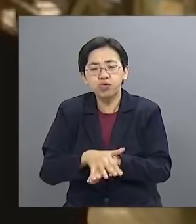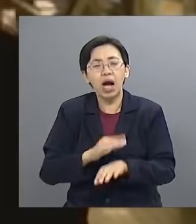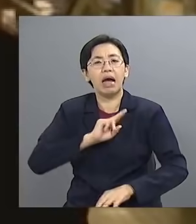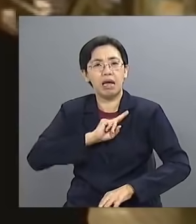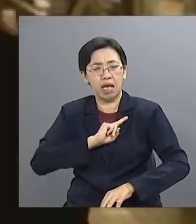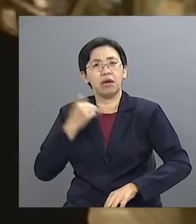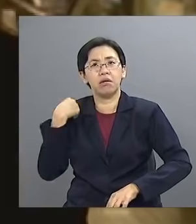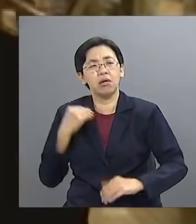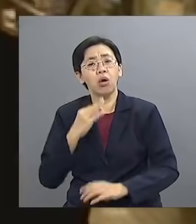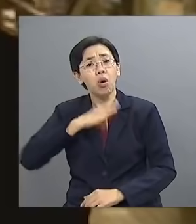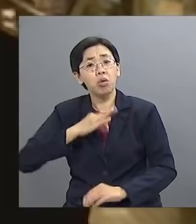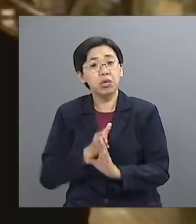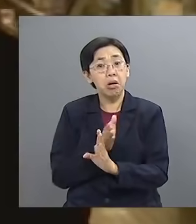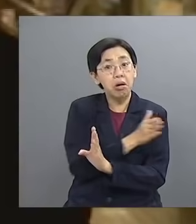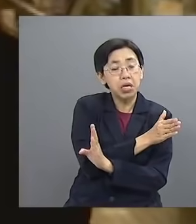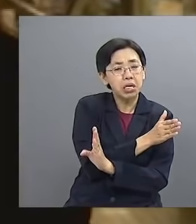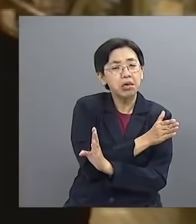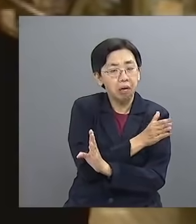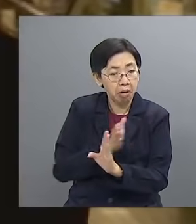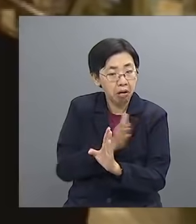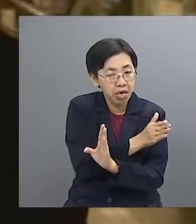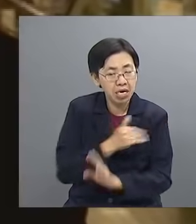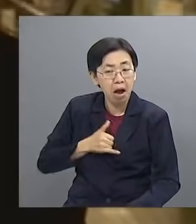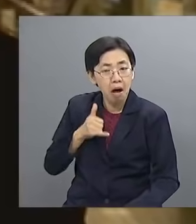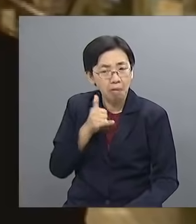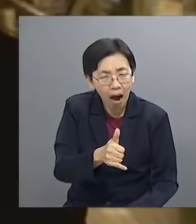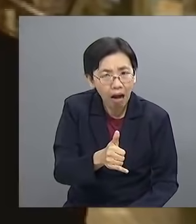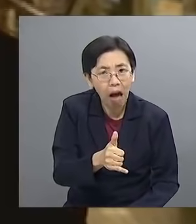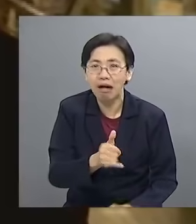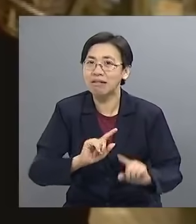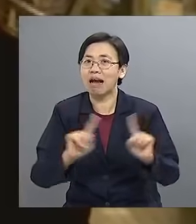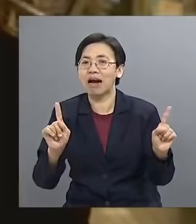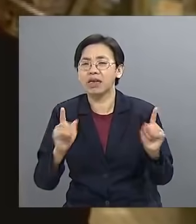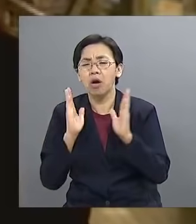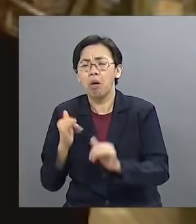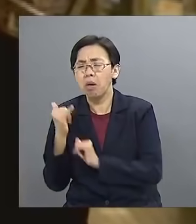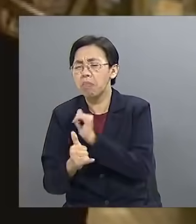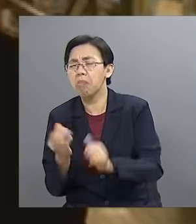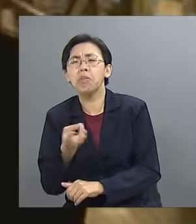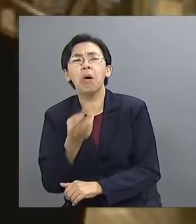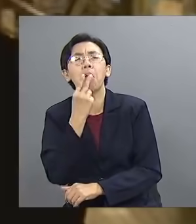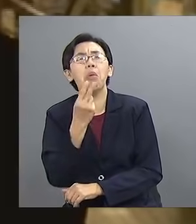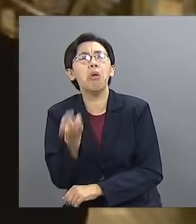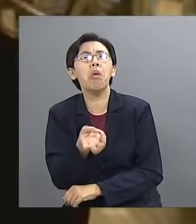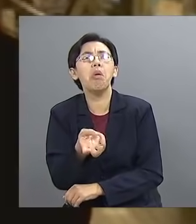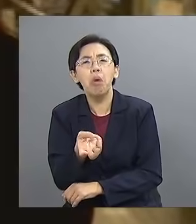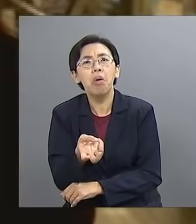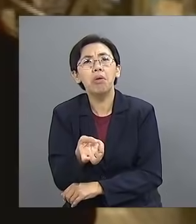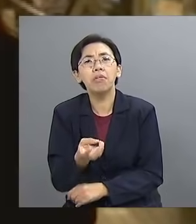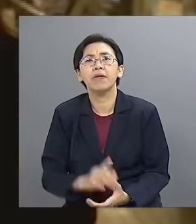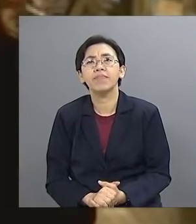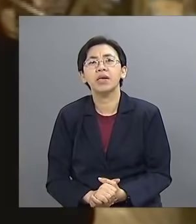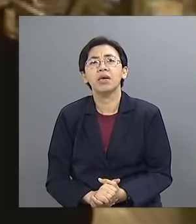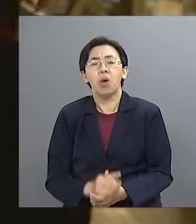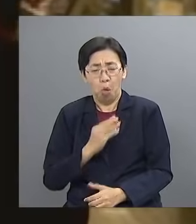ที่ก่อนหน้านี้ที่เคยมามันก็เปลี่ยนไปเยอะคนมาเดินห้างน้อยลงอย่างเงี้ยค่ะแต่ว่าถามว่ายังกลัวไหมก็กลัว